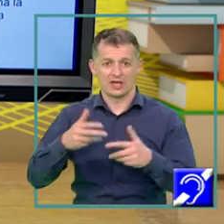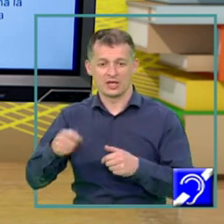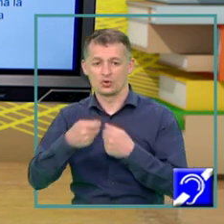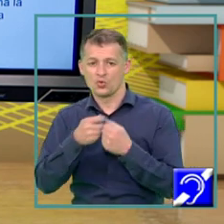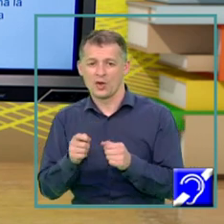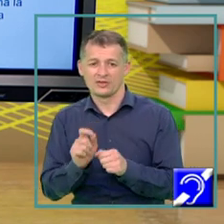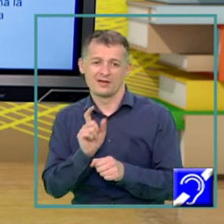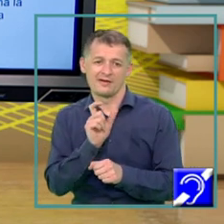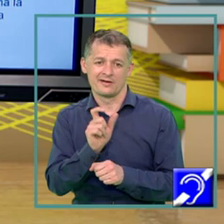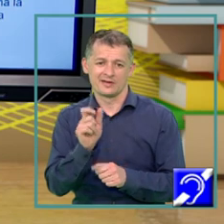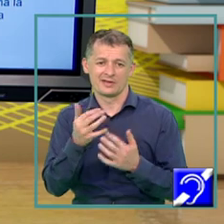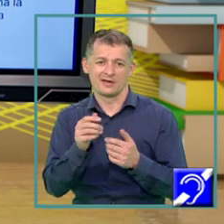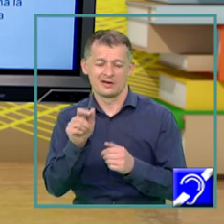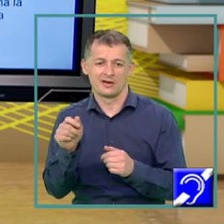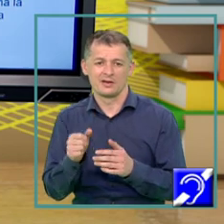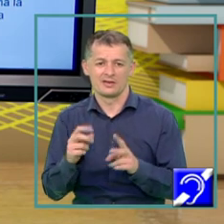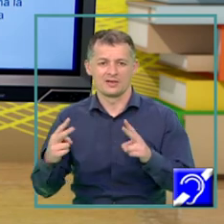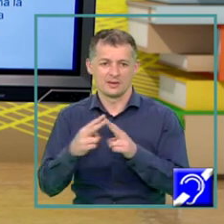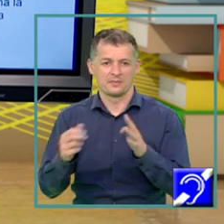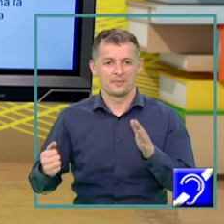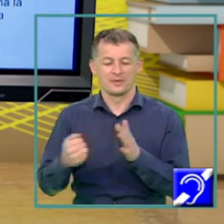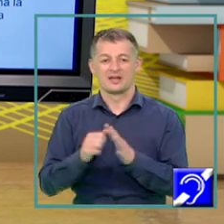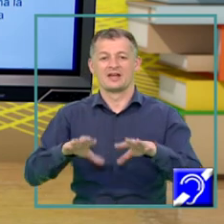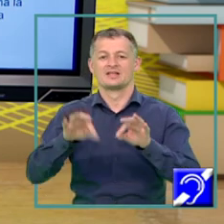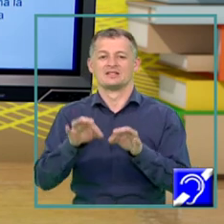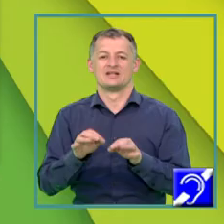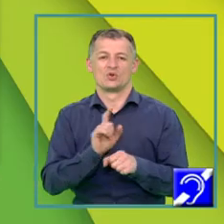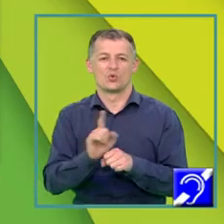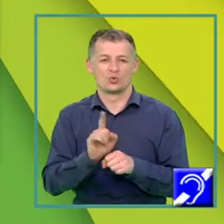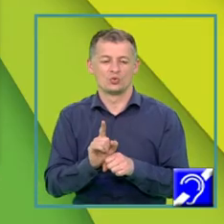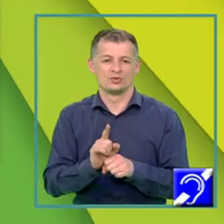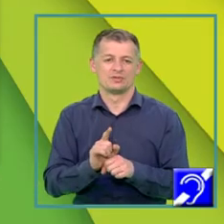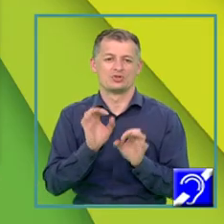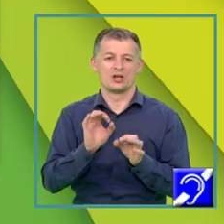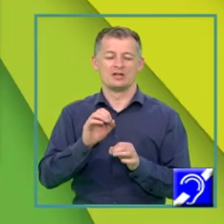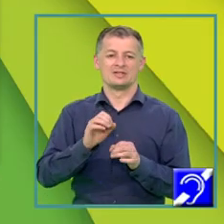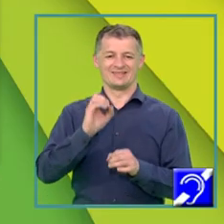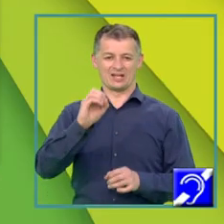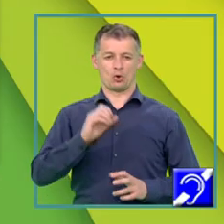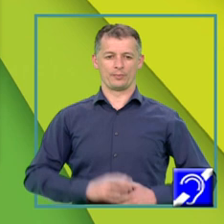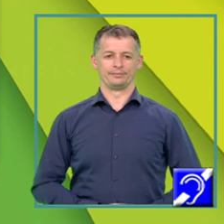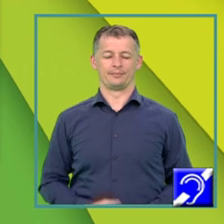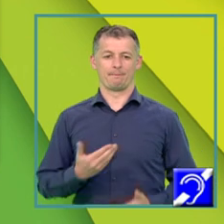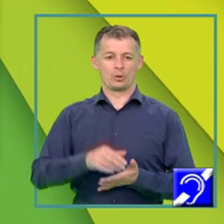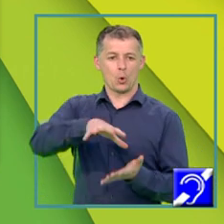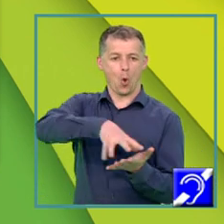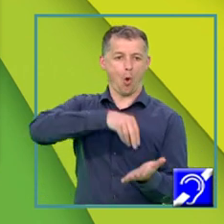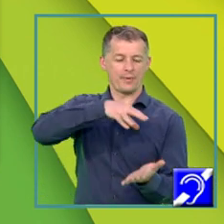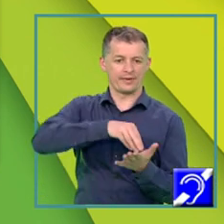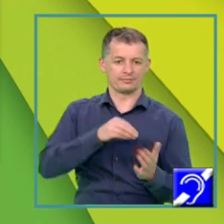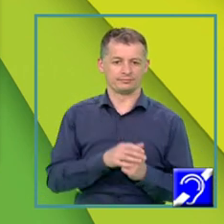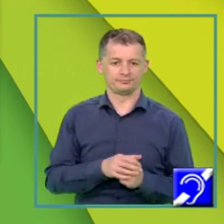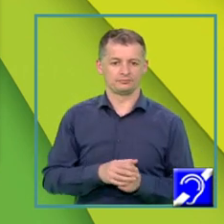întâlnite până la Găsirea caracterului special nul de clash serio pentru copiere avem funcția